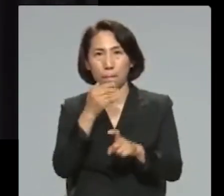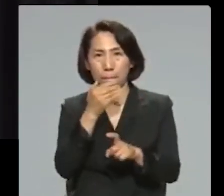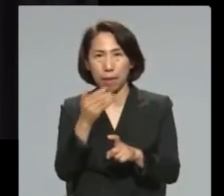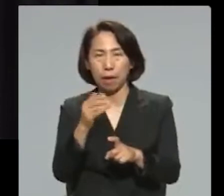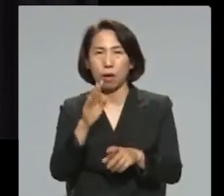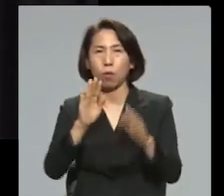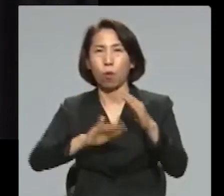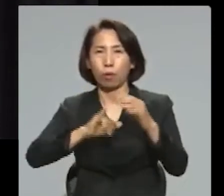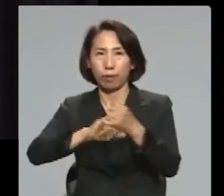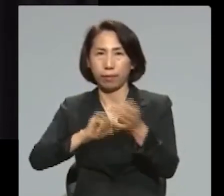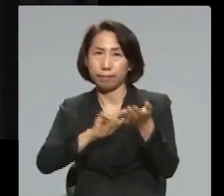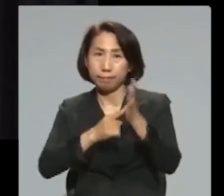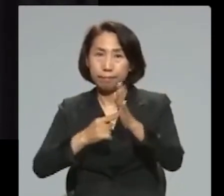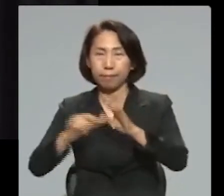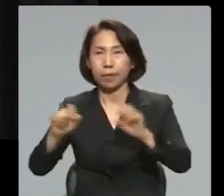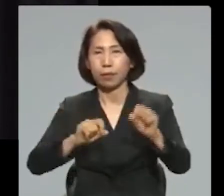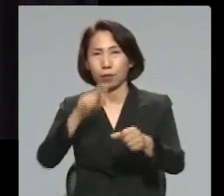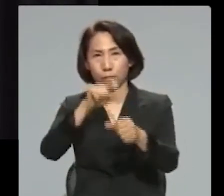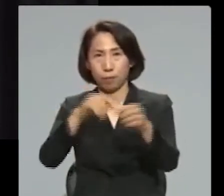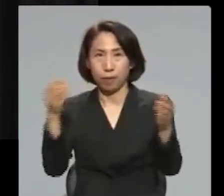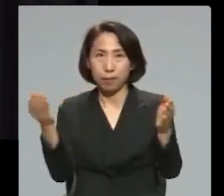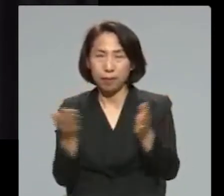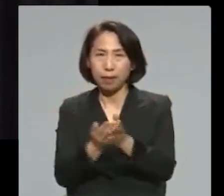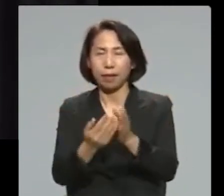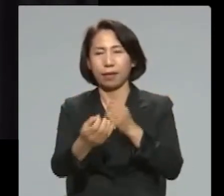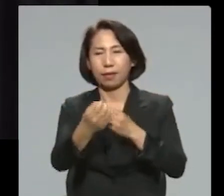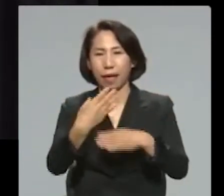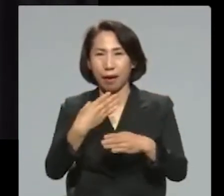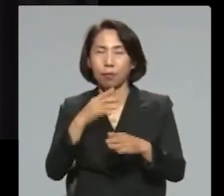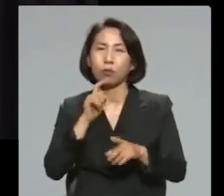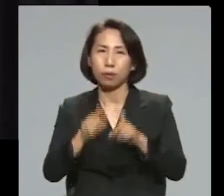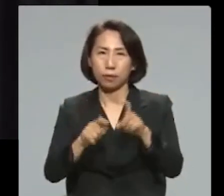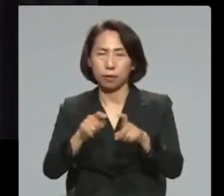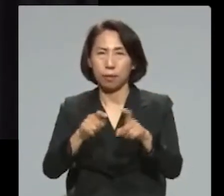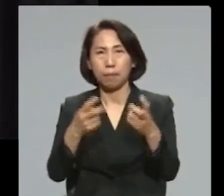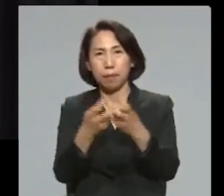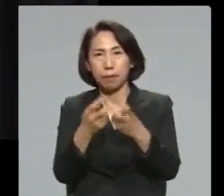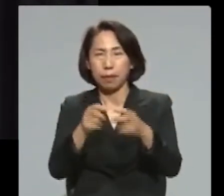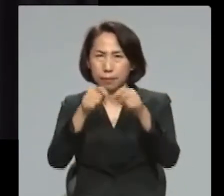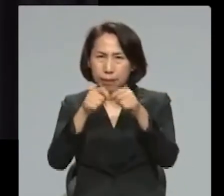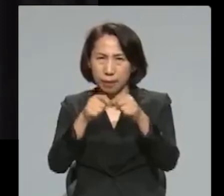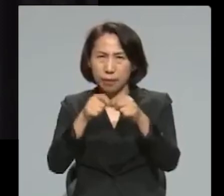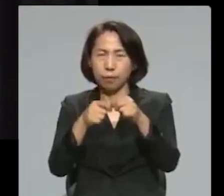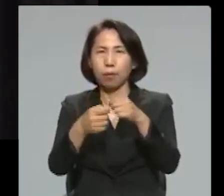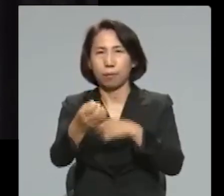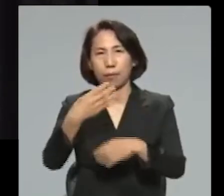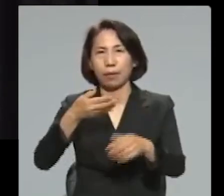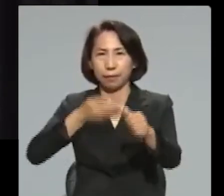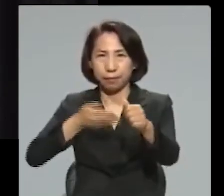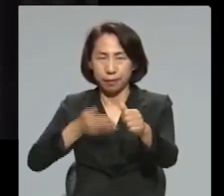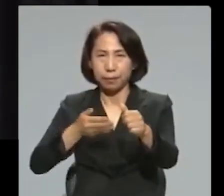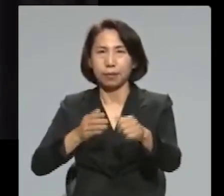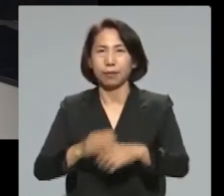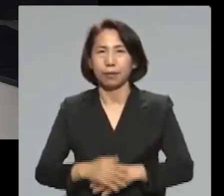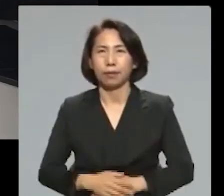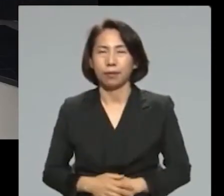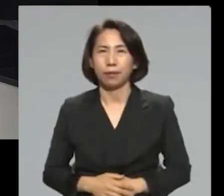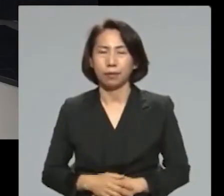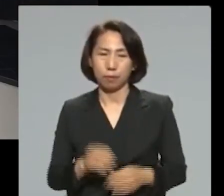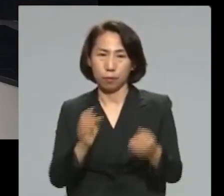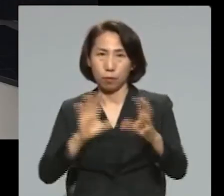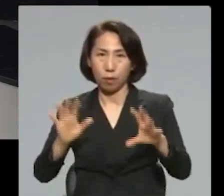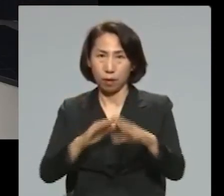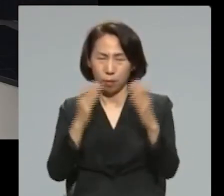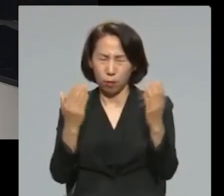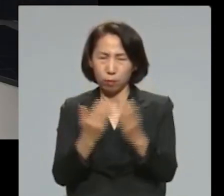제시하는 매니페스토 운동의 취지에 맞도록 답변과 실행 방안을 최대한 구체적으로 말씀해 주시기 바랍니다. 토론회의